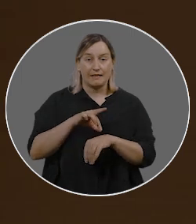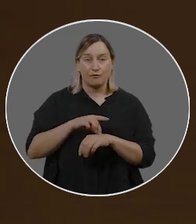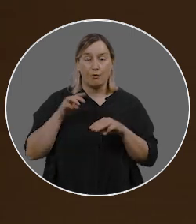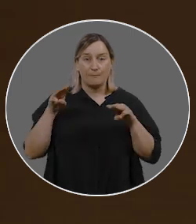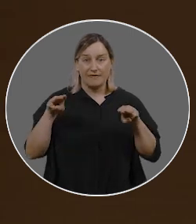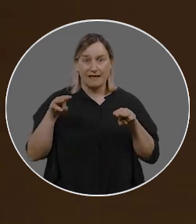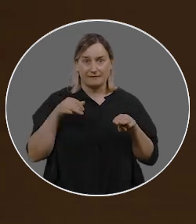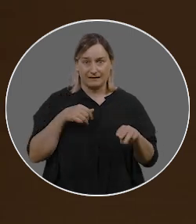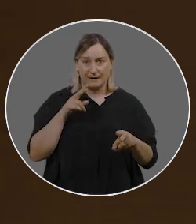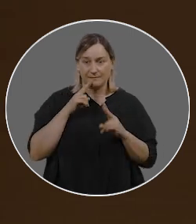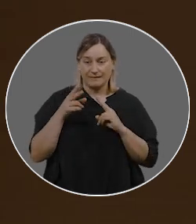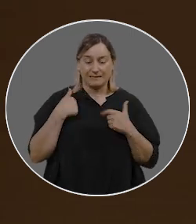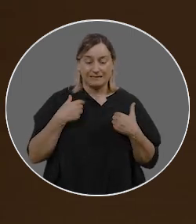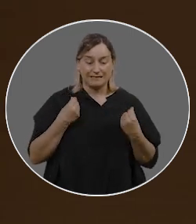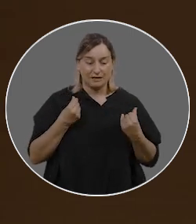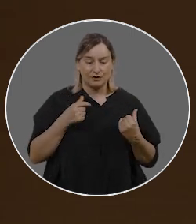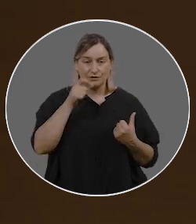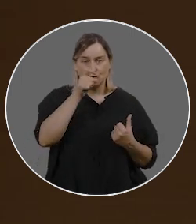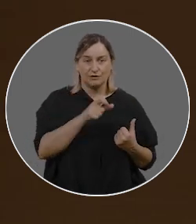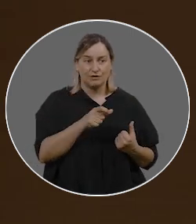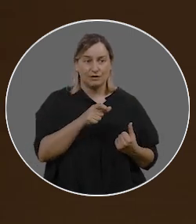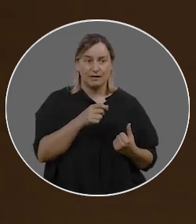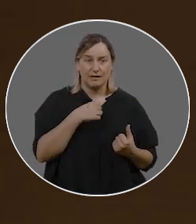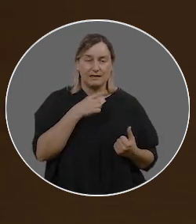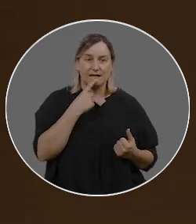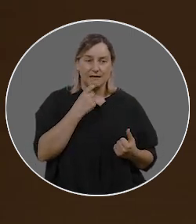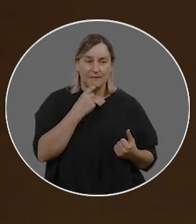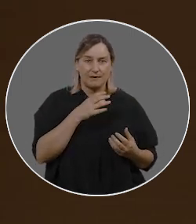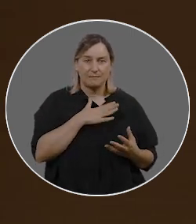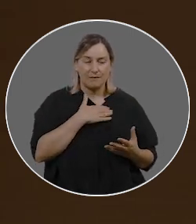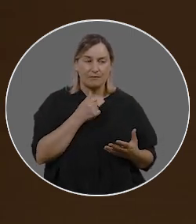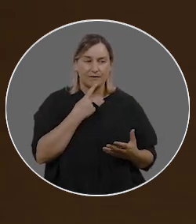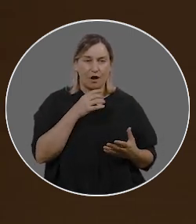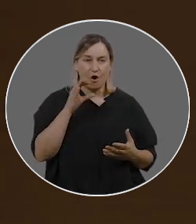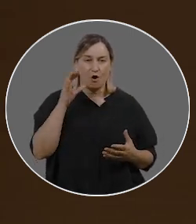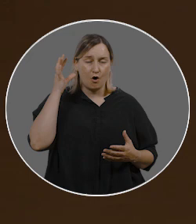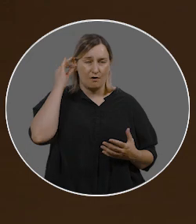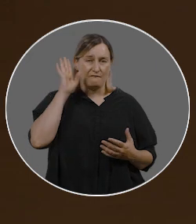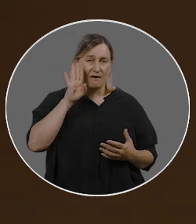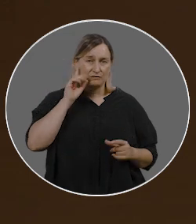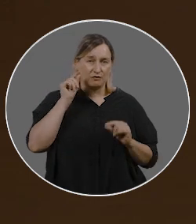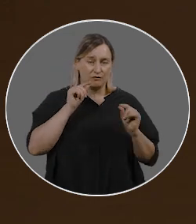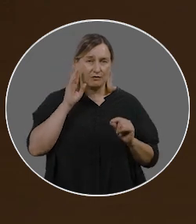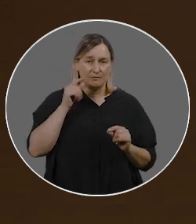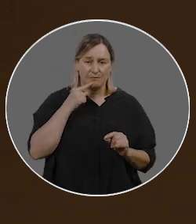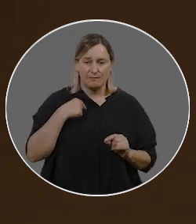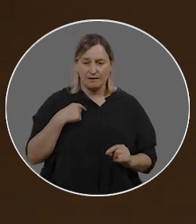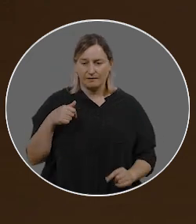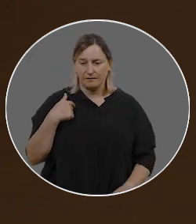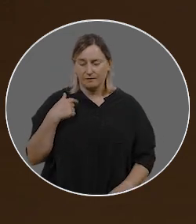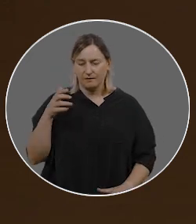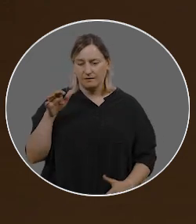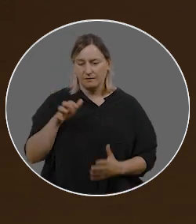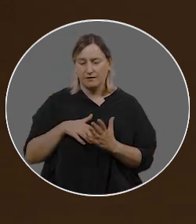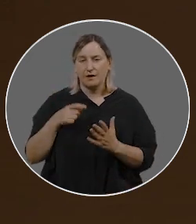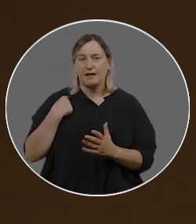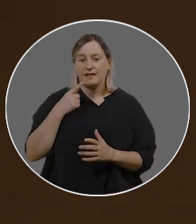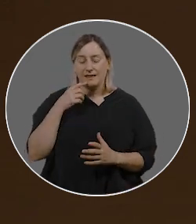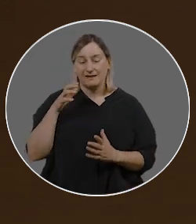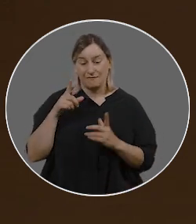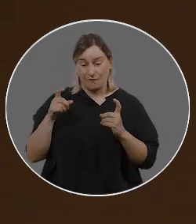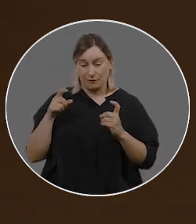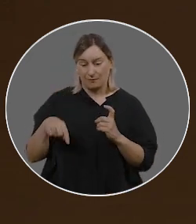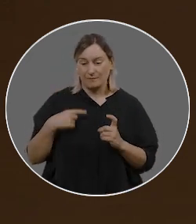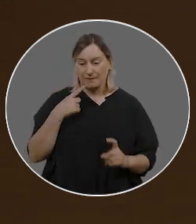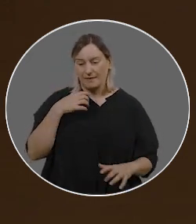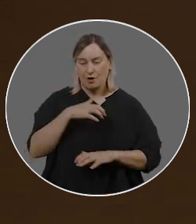perquè tenia la sensació de que te la tenia vermella, que et podia tenir otitis, etc, etc, i allò em va dir que era un gato. Llavors, clar,